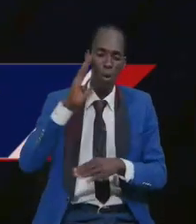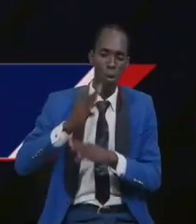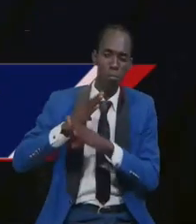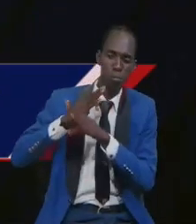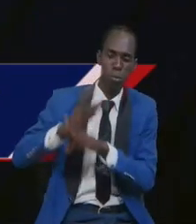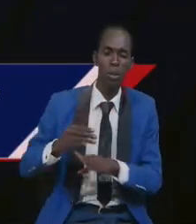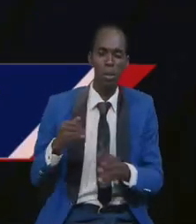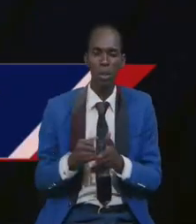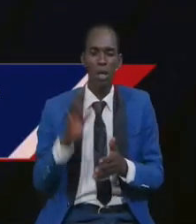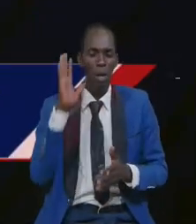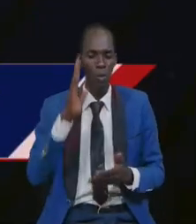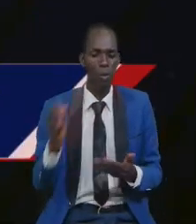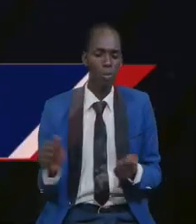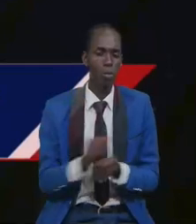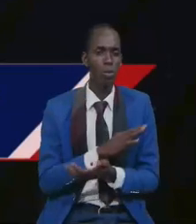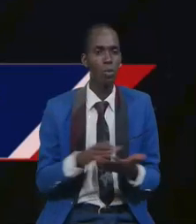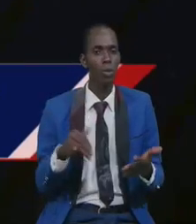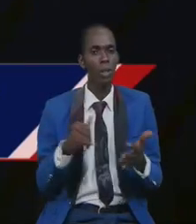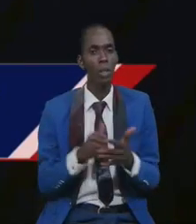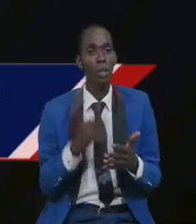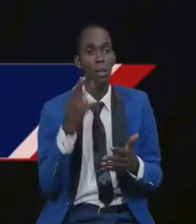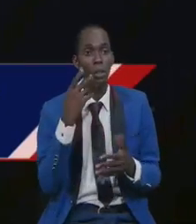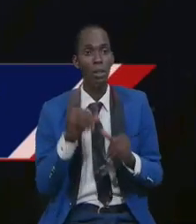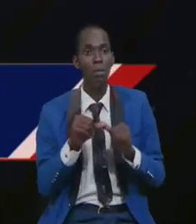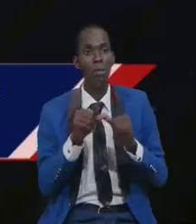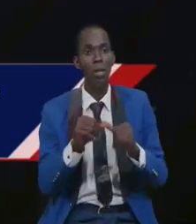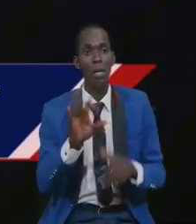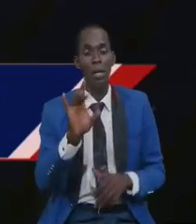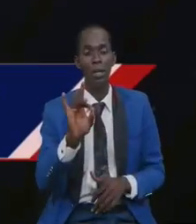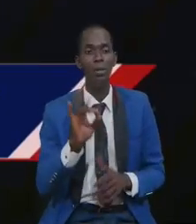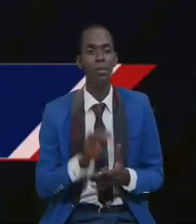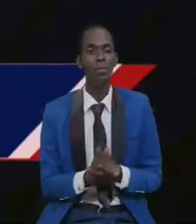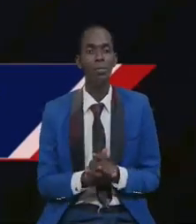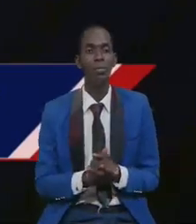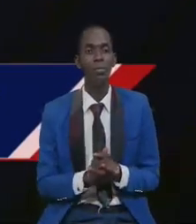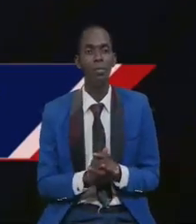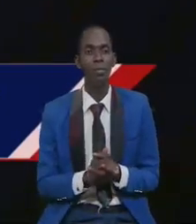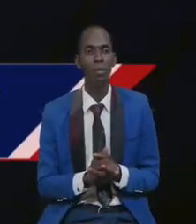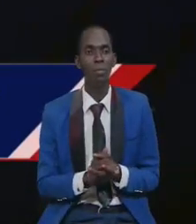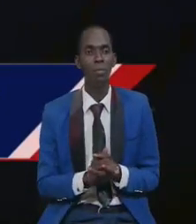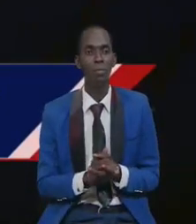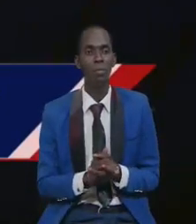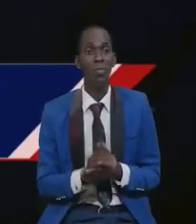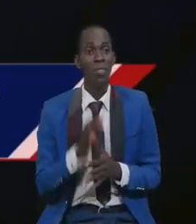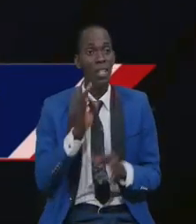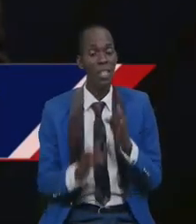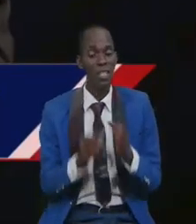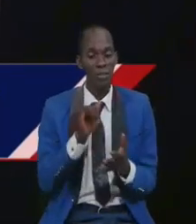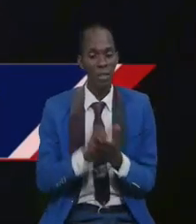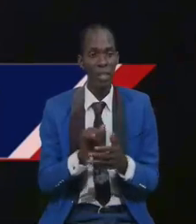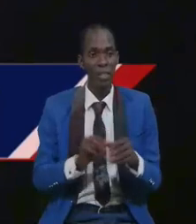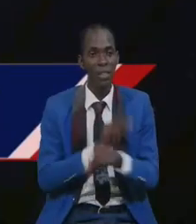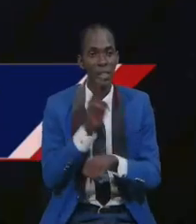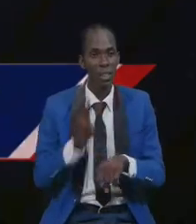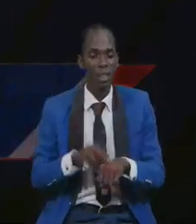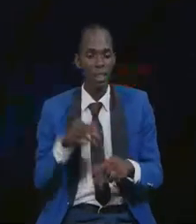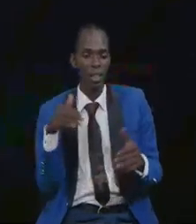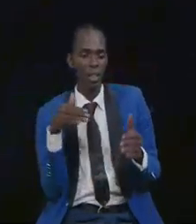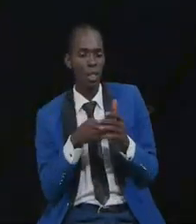vais te détruire. » Maintenant, le verset 8, il dit, « Mais si cette nation sur laquelle j'ai